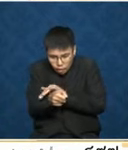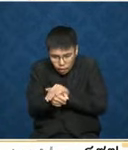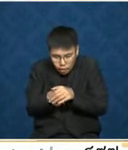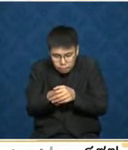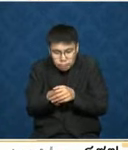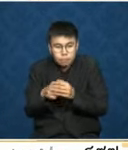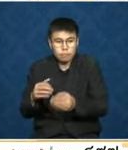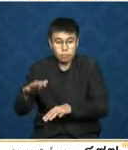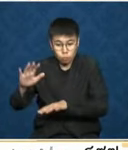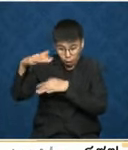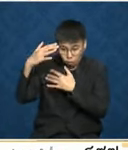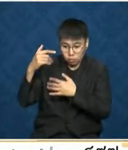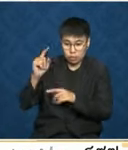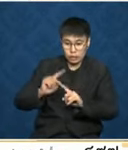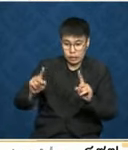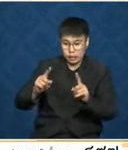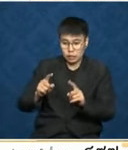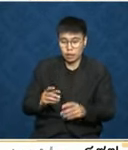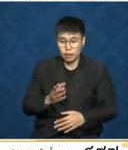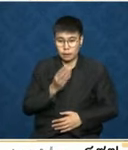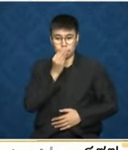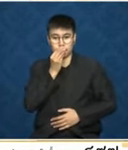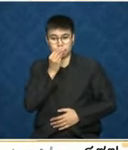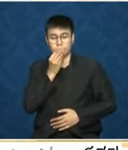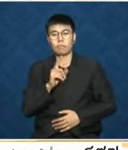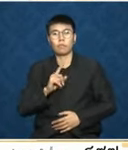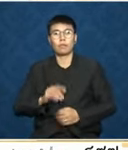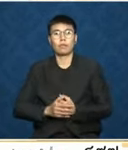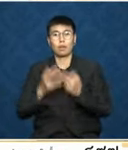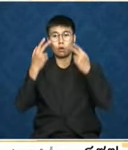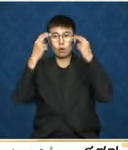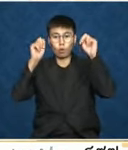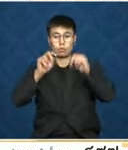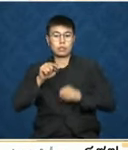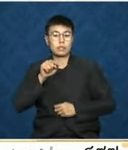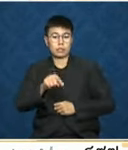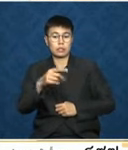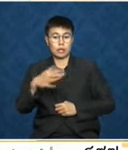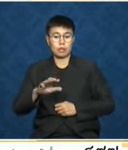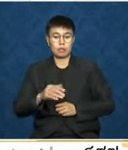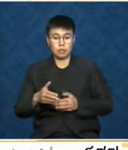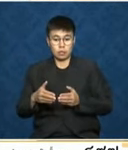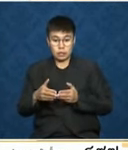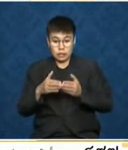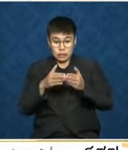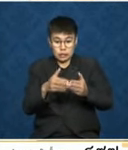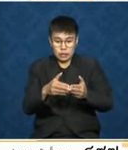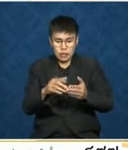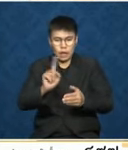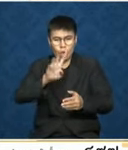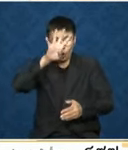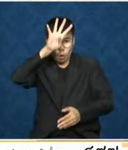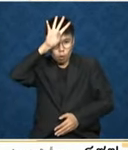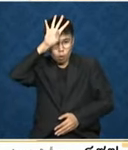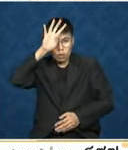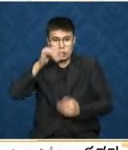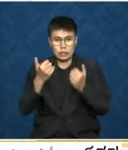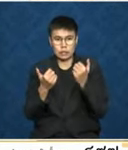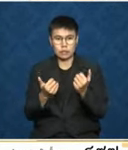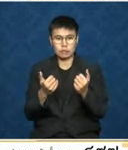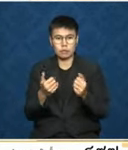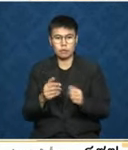เถื่อนเรื่องเงียบหายไปครับนายกเคยสั่งการไปว่าที่ท่าเรือคลองเตยเงียบ